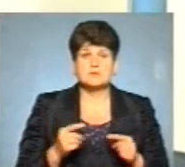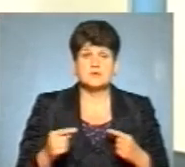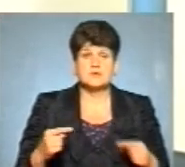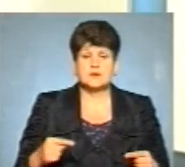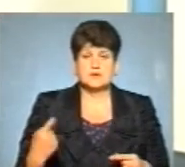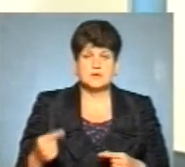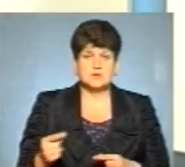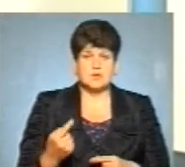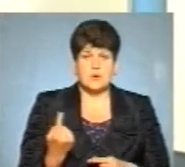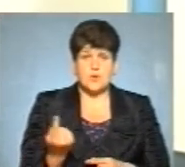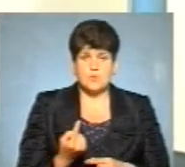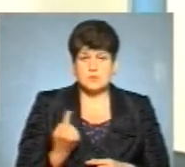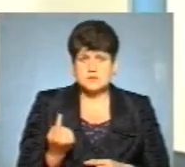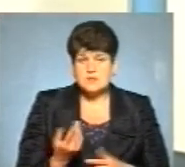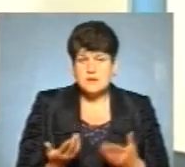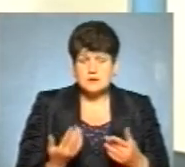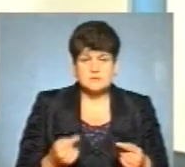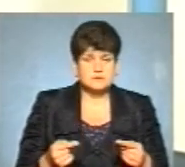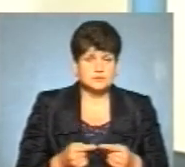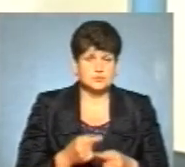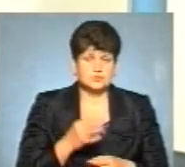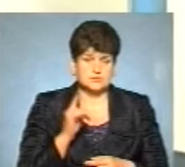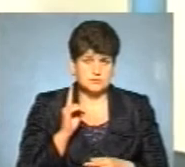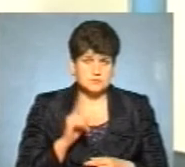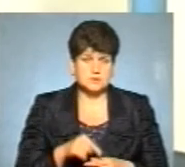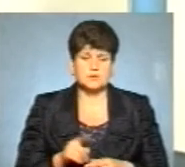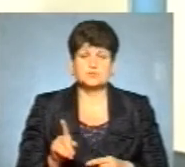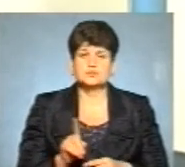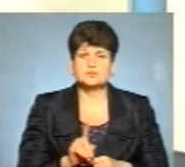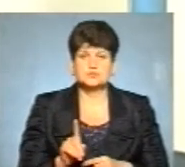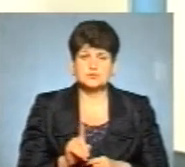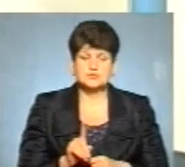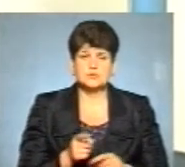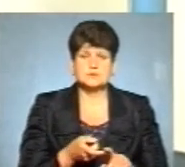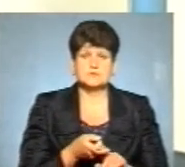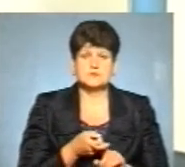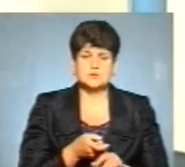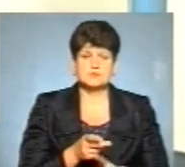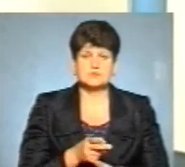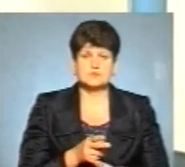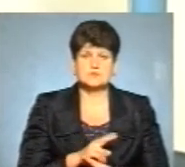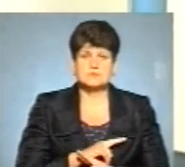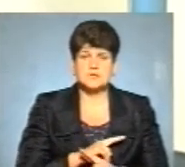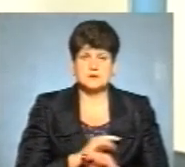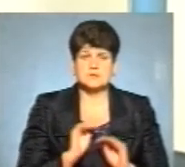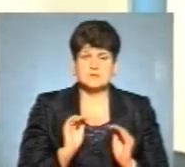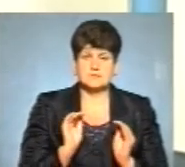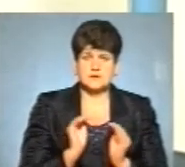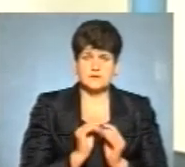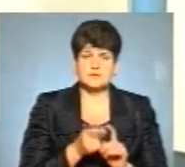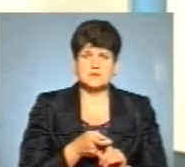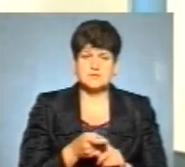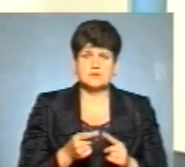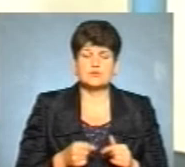інших областей, але впевнений твердо в тому, що в зв'язку летальність низька в